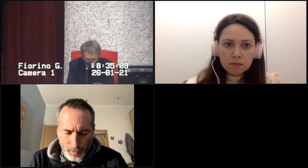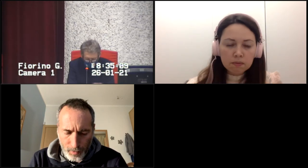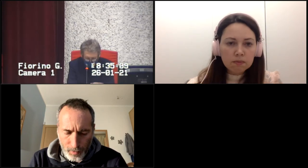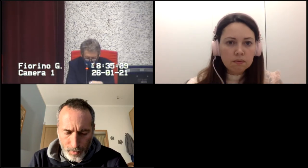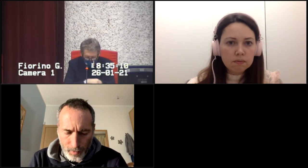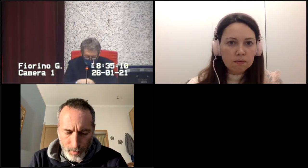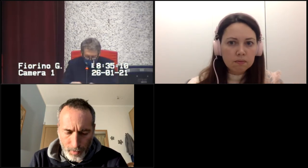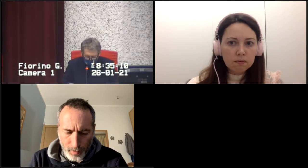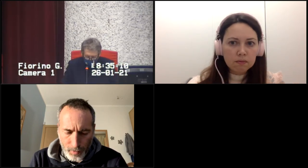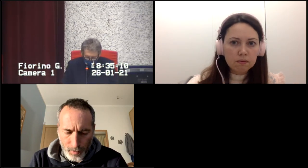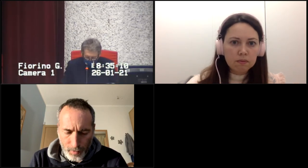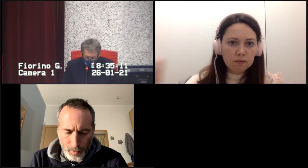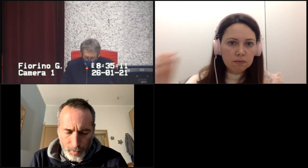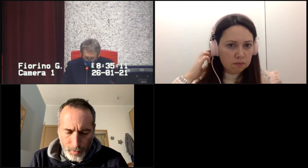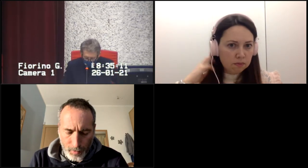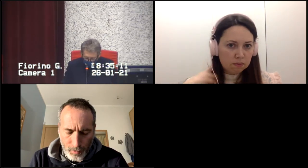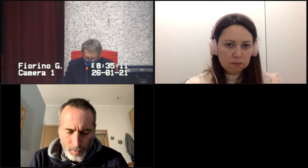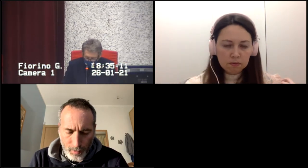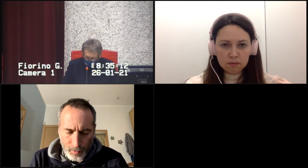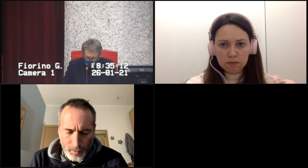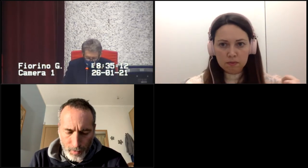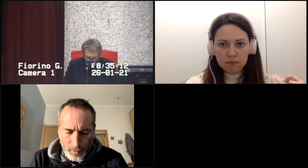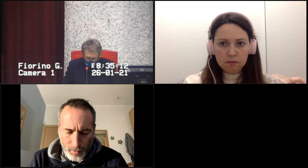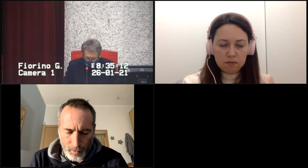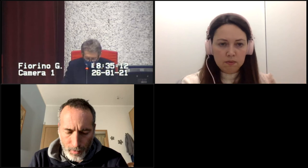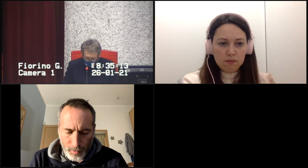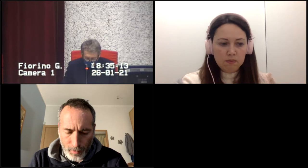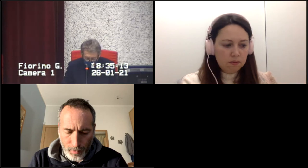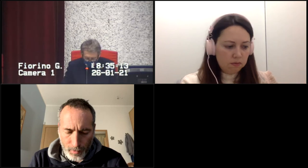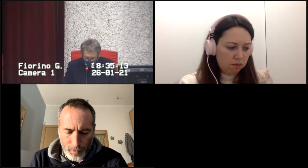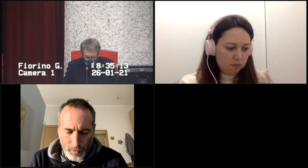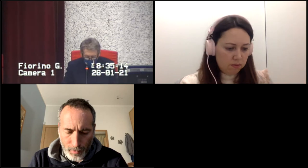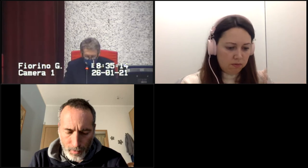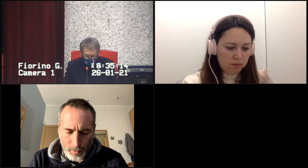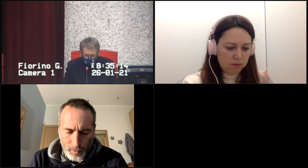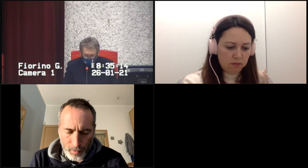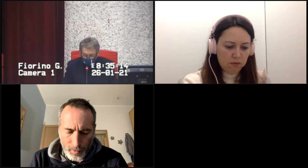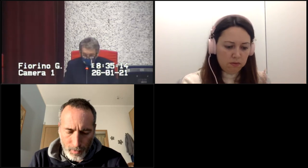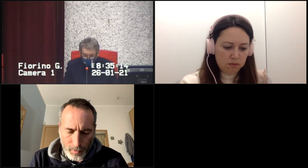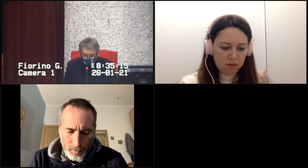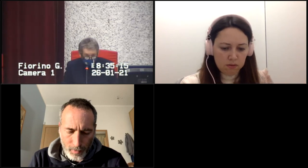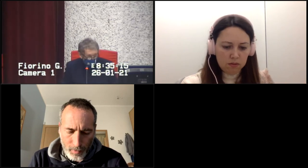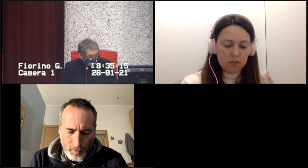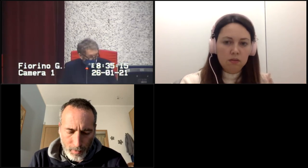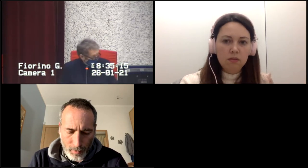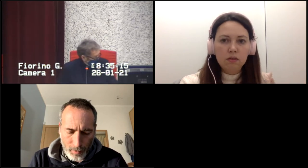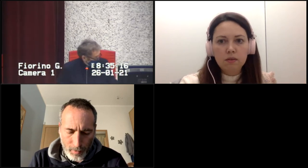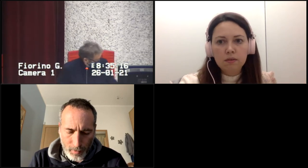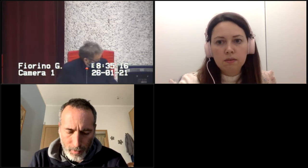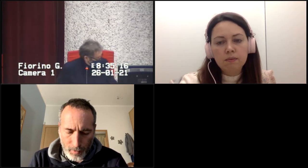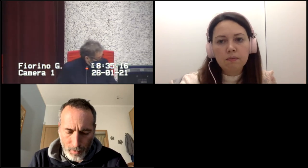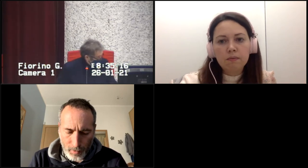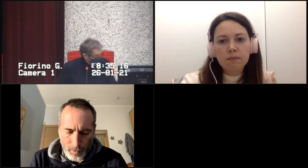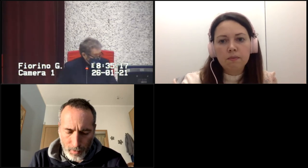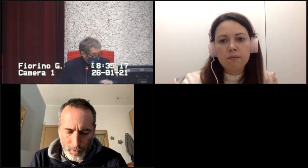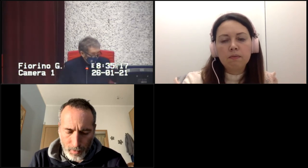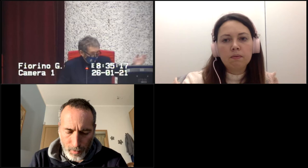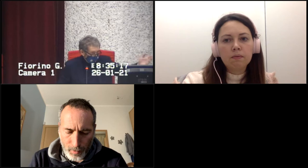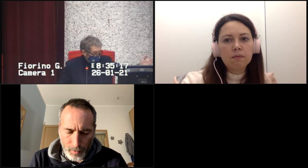ente al dottor Sandro Rizzoni, qua alla mia sinistra, che ha iniziato la sua collaborazione col mese di gennaio. Molto